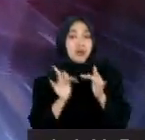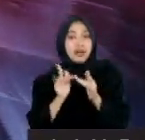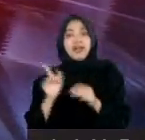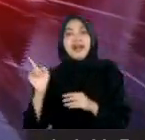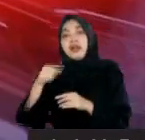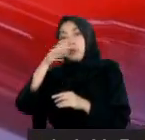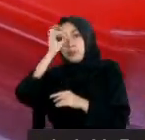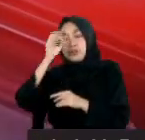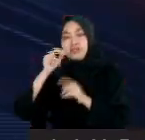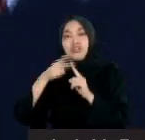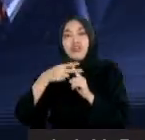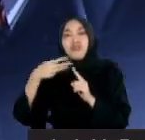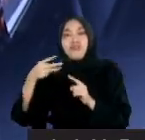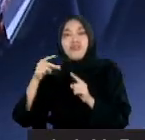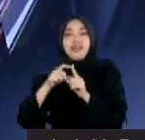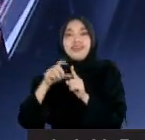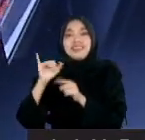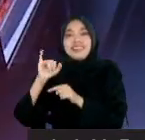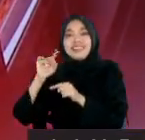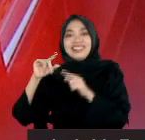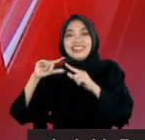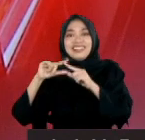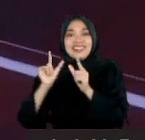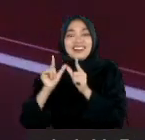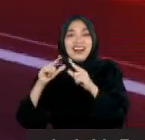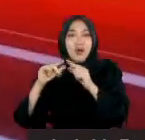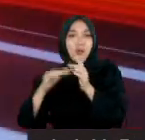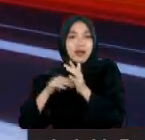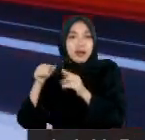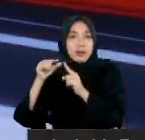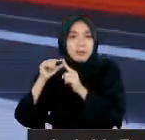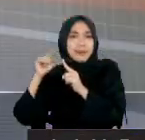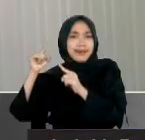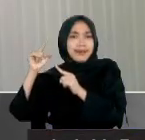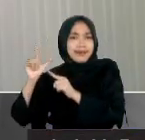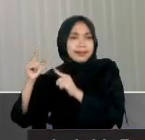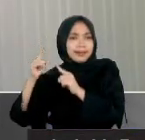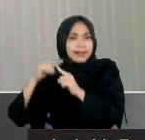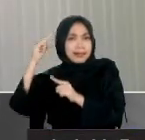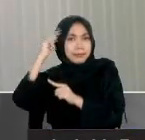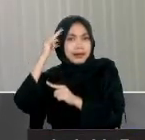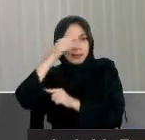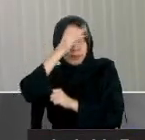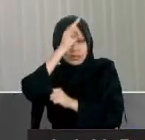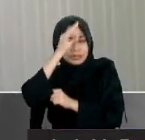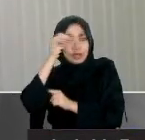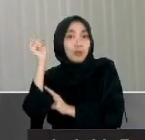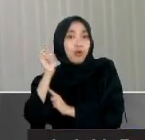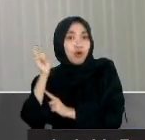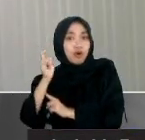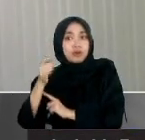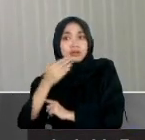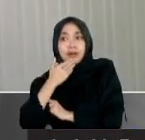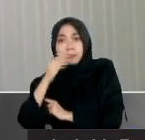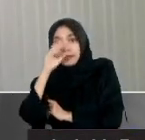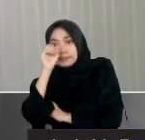dengan AKBP Ferdi Irawan selaku PLT Kapolresta Bogor. Selamat siang Pak